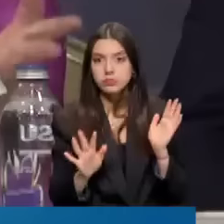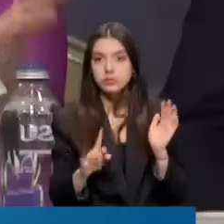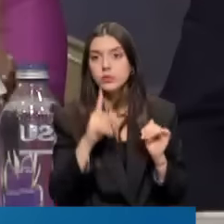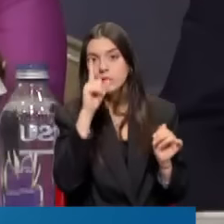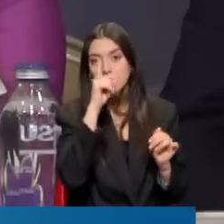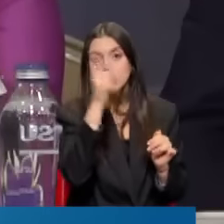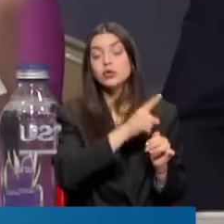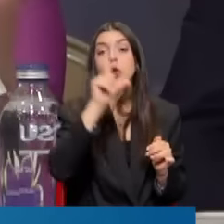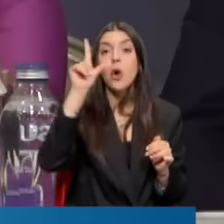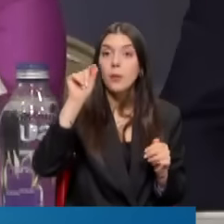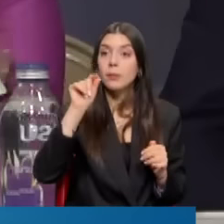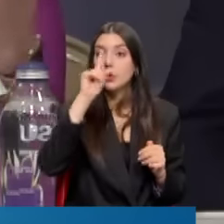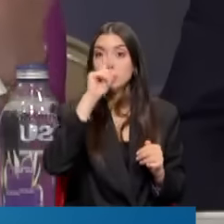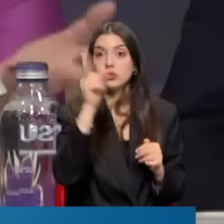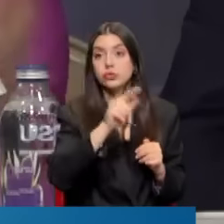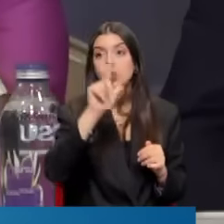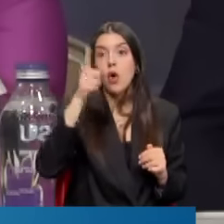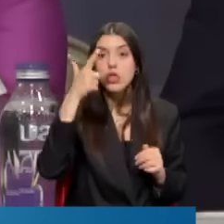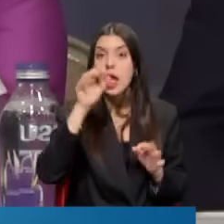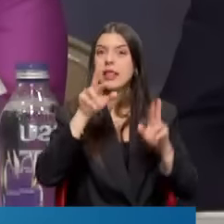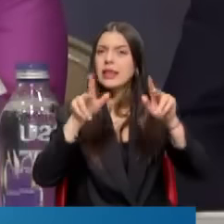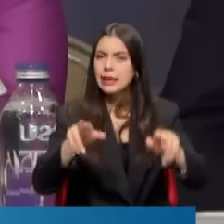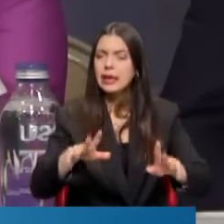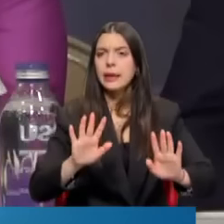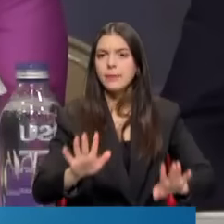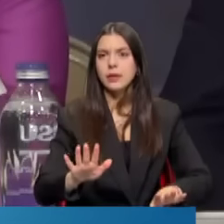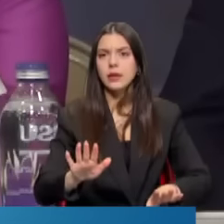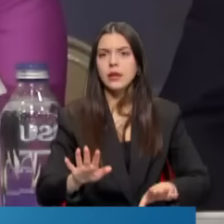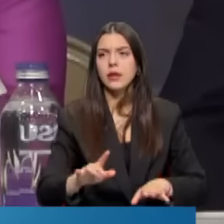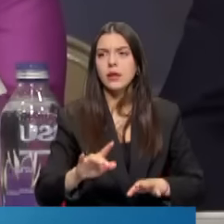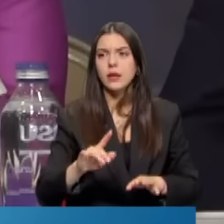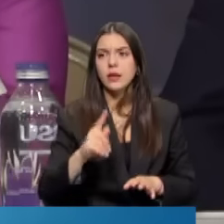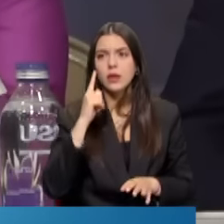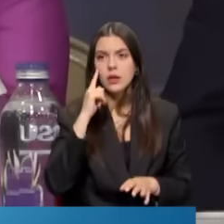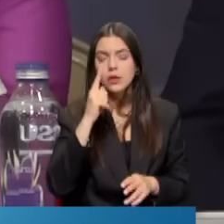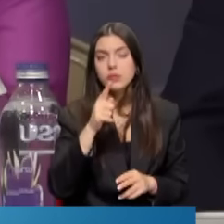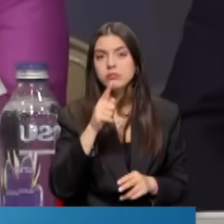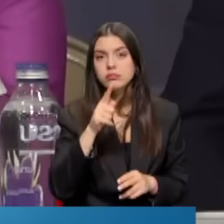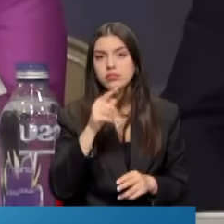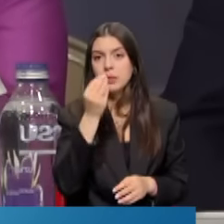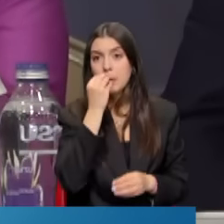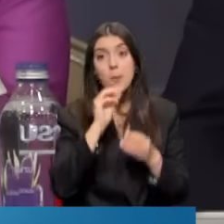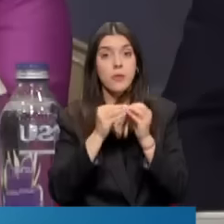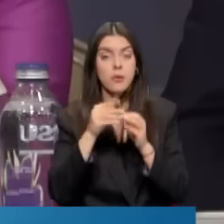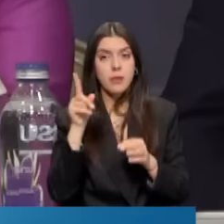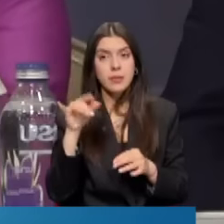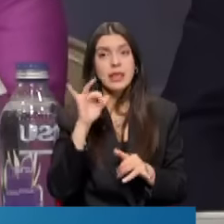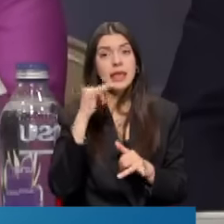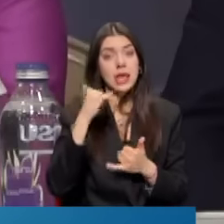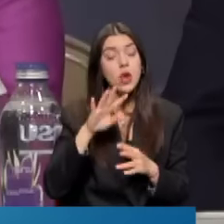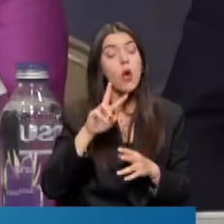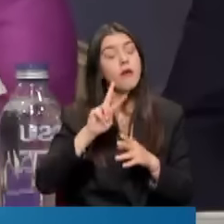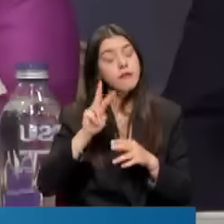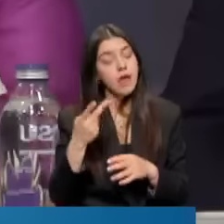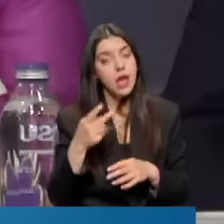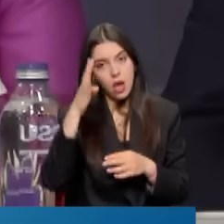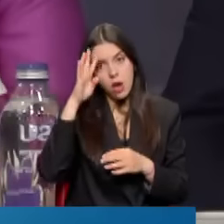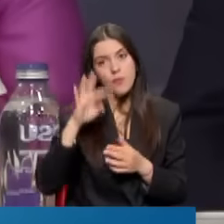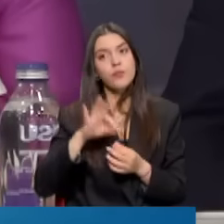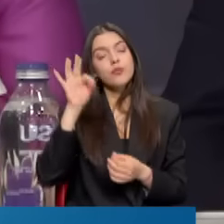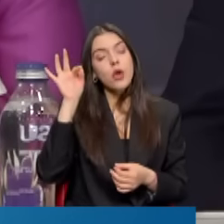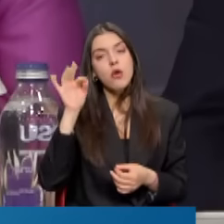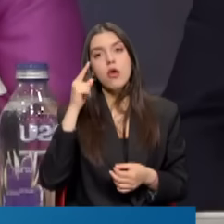% 111 % 116 gibi Eee Manson Eee kilo ve boy